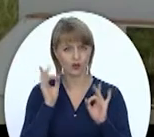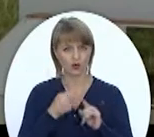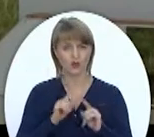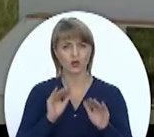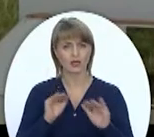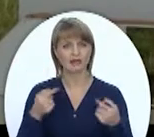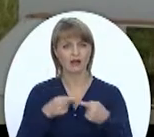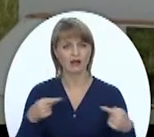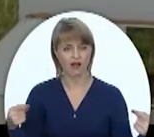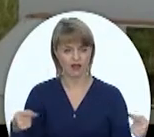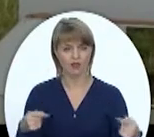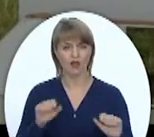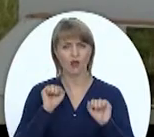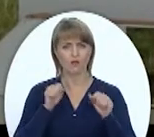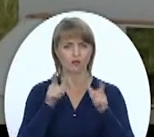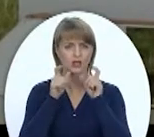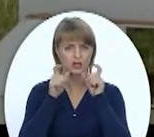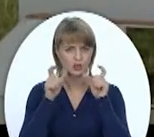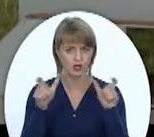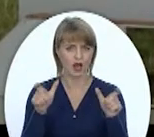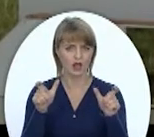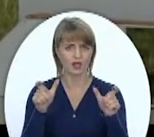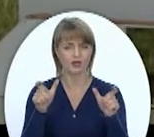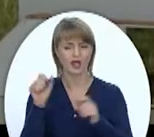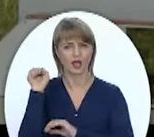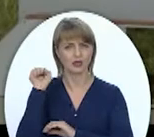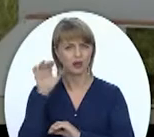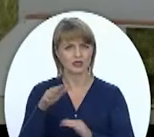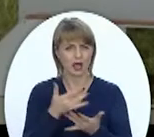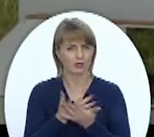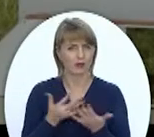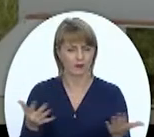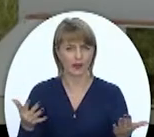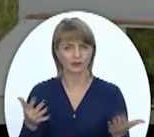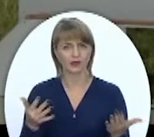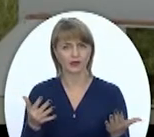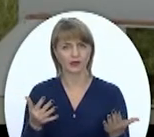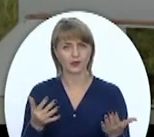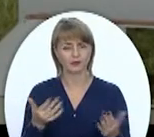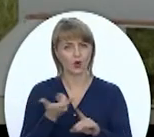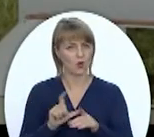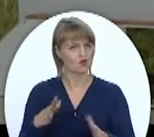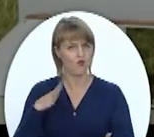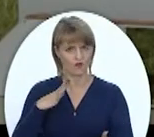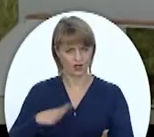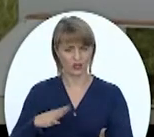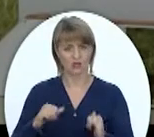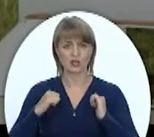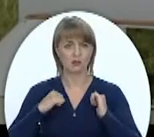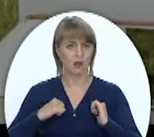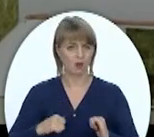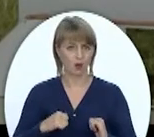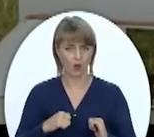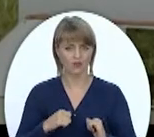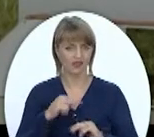что детки у нас разные, да, они могут и кричать, и бросать предметы всевозможные. Он очень выдержанный, спокойный,